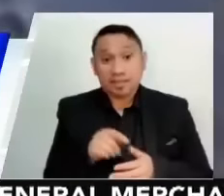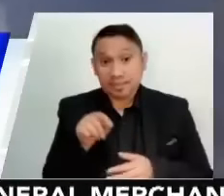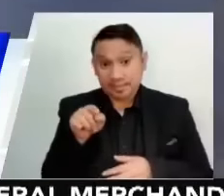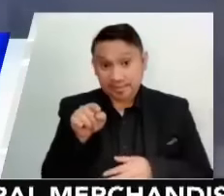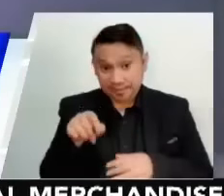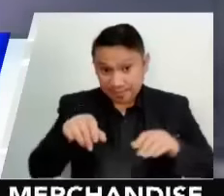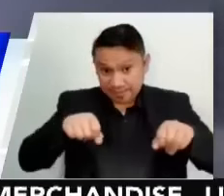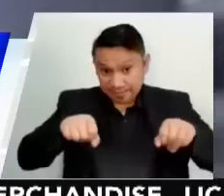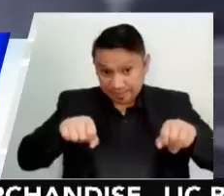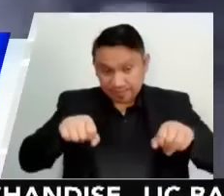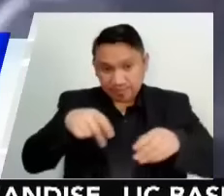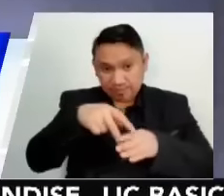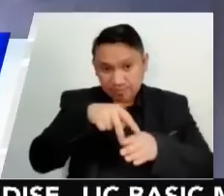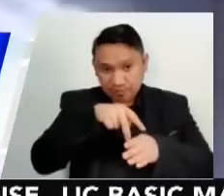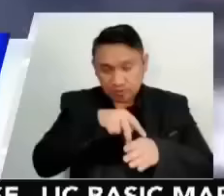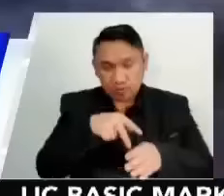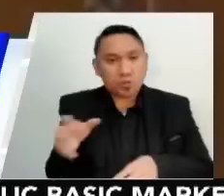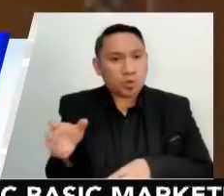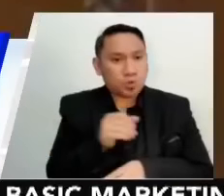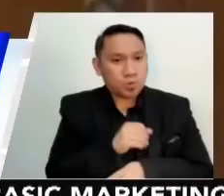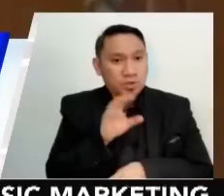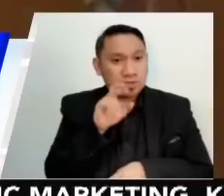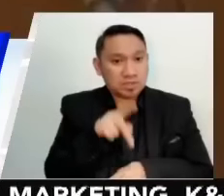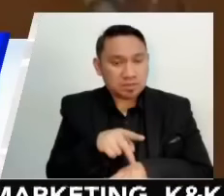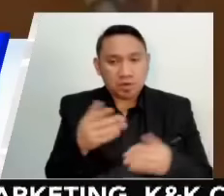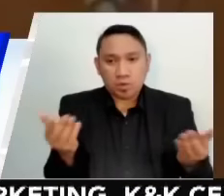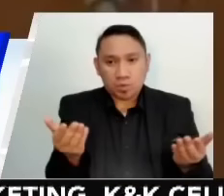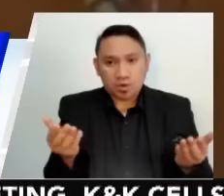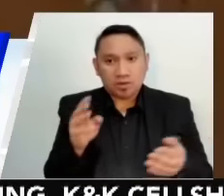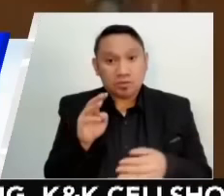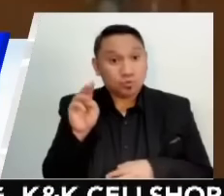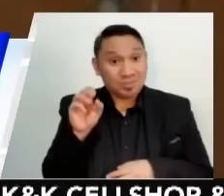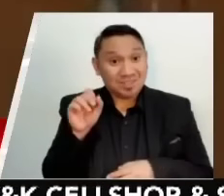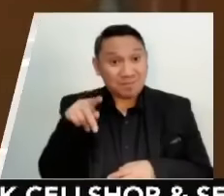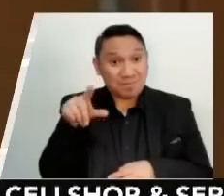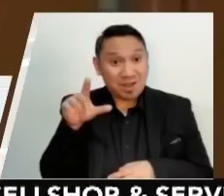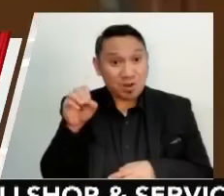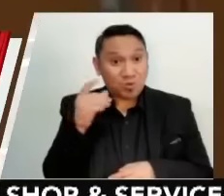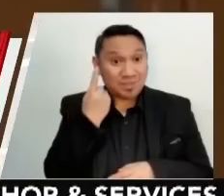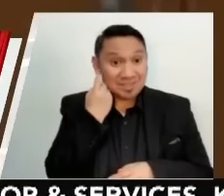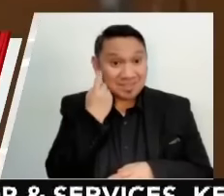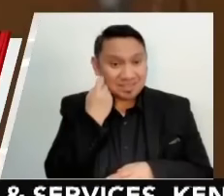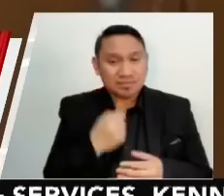ang tumangay sa cellphone ng biktima sa Sampaloc. Cellphone ko na nawawala sa